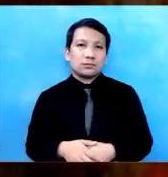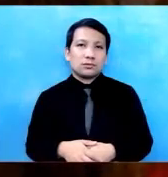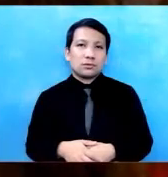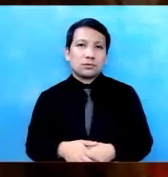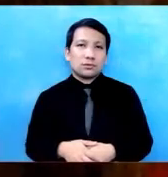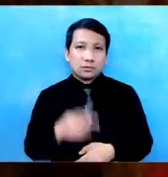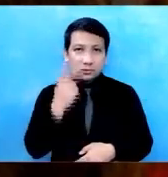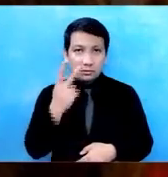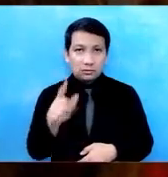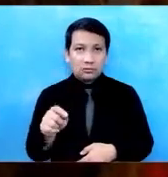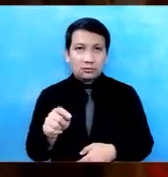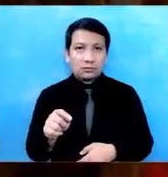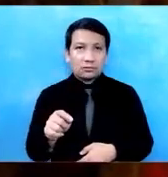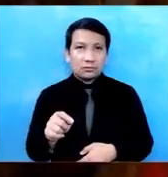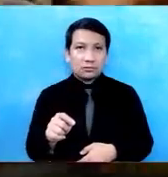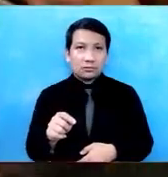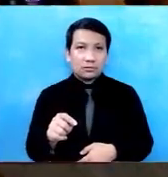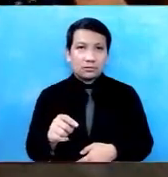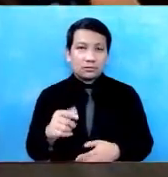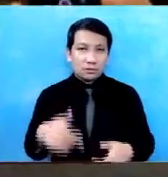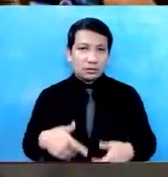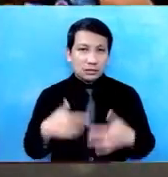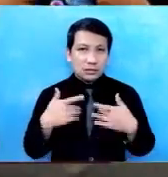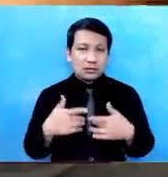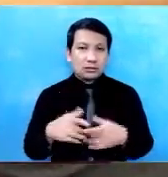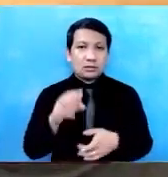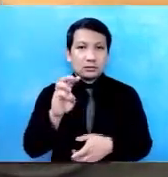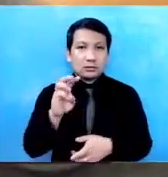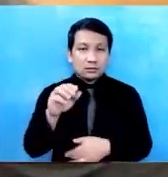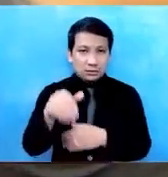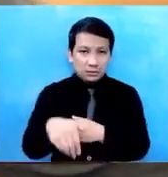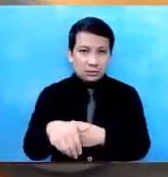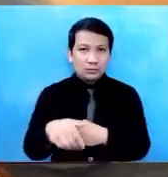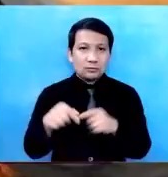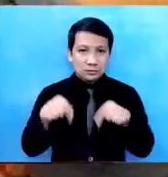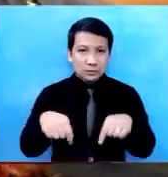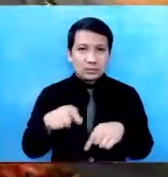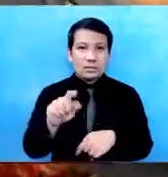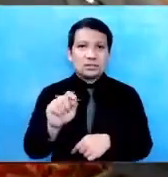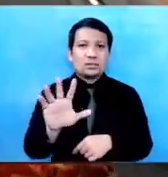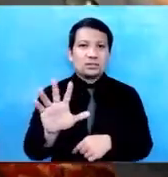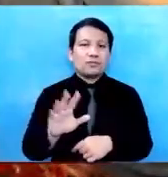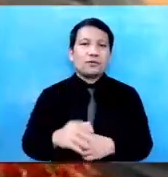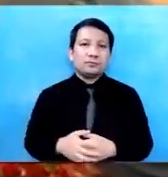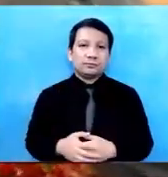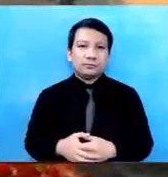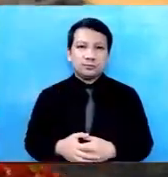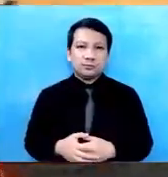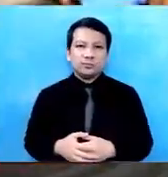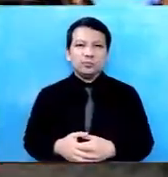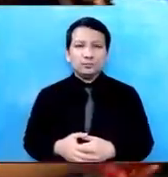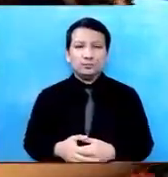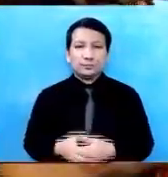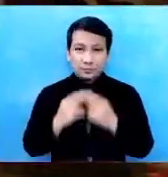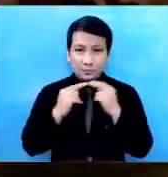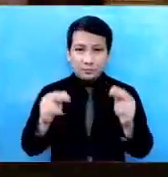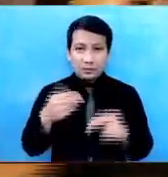Mapapanood na bukas ang The Brilliant Life. Alas 6 ng gabi, dito lang sa TV5.